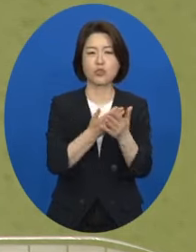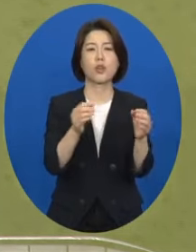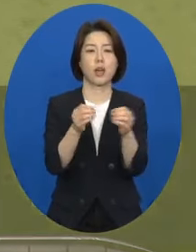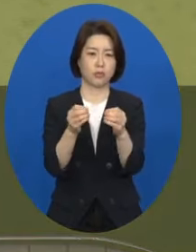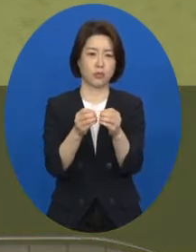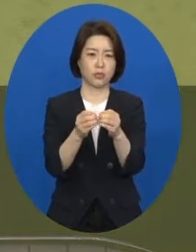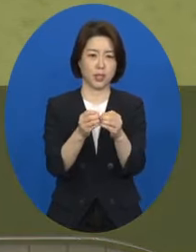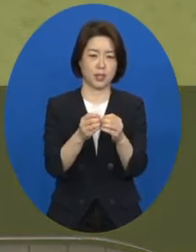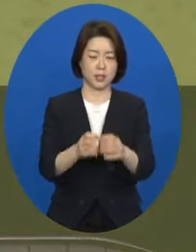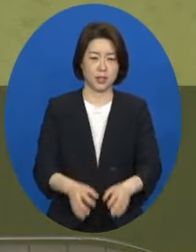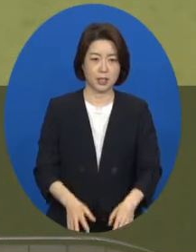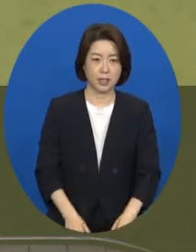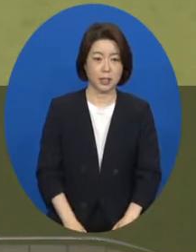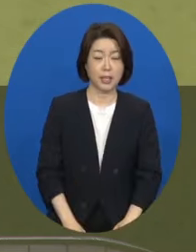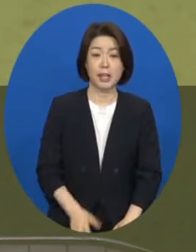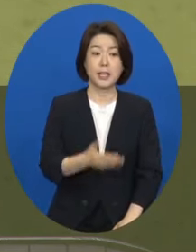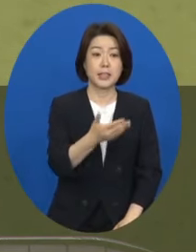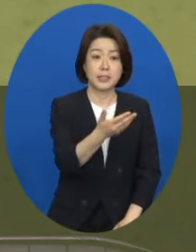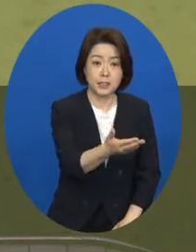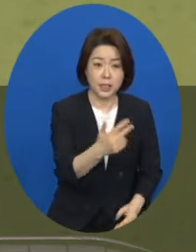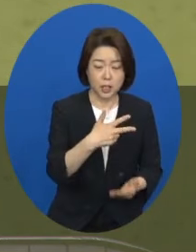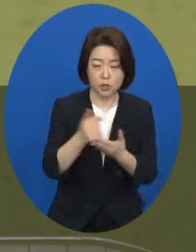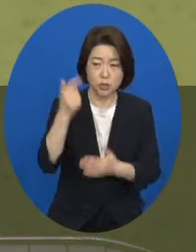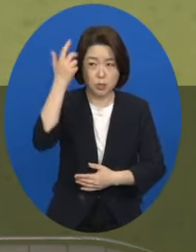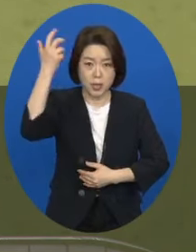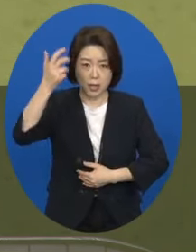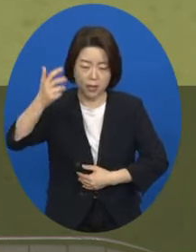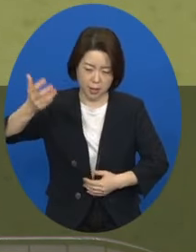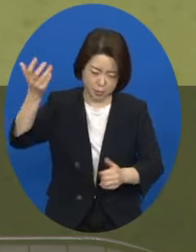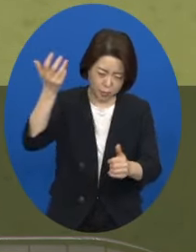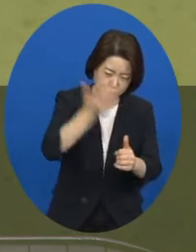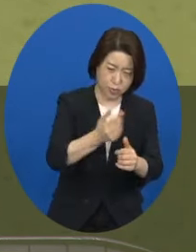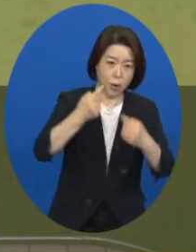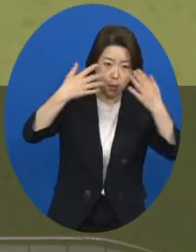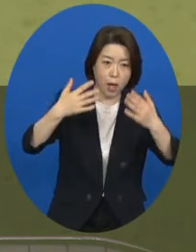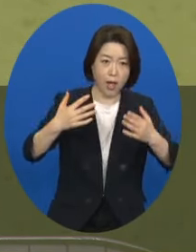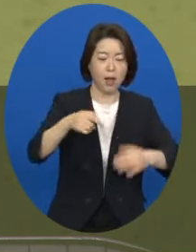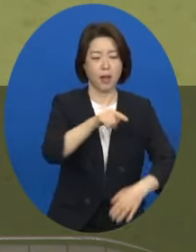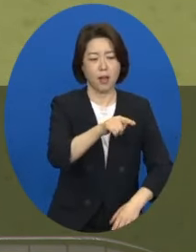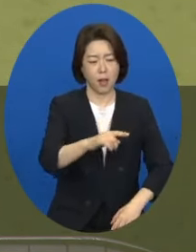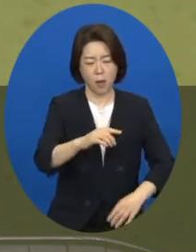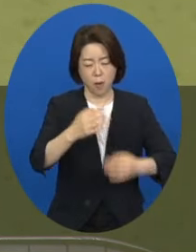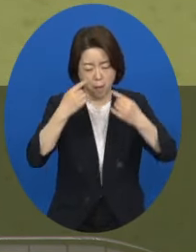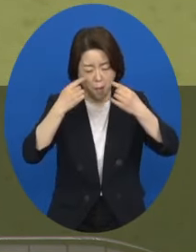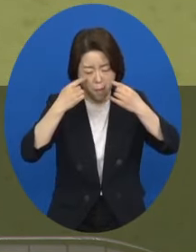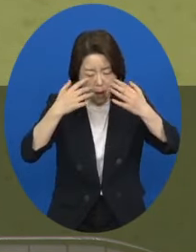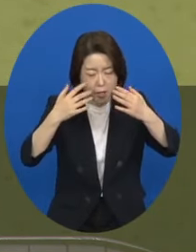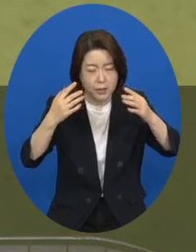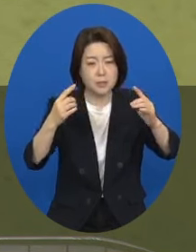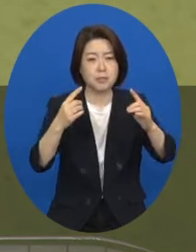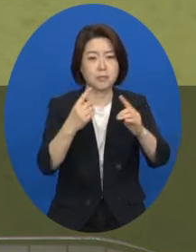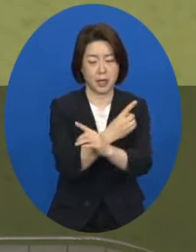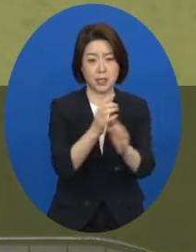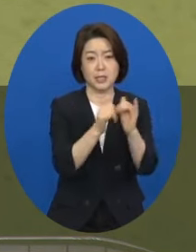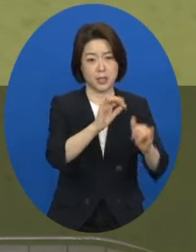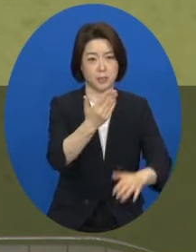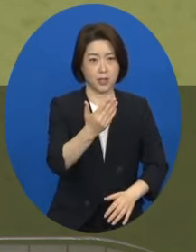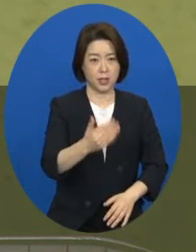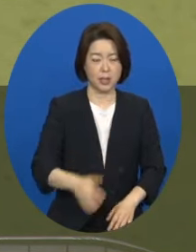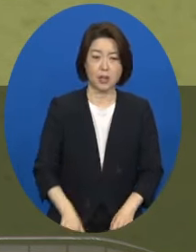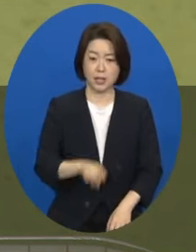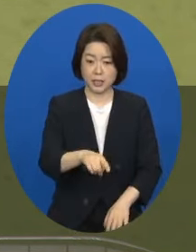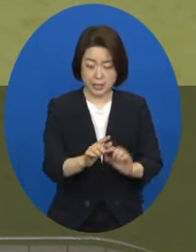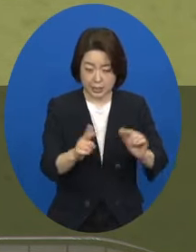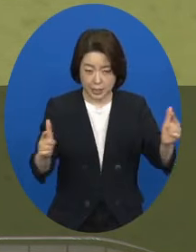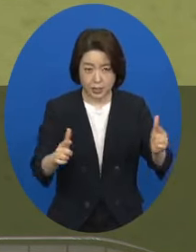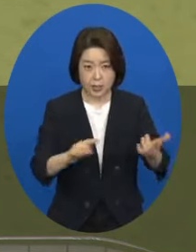되겠습니다. 그대에게도 주님의 영이 강하게 내려 그대는 전혀 딴 사람으로 변할 것입니다. 이런 일들이 그대에게 나타나거든, 뭐라고